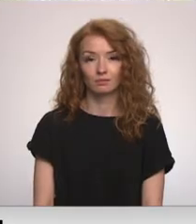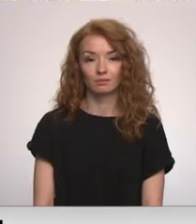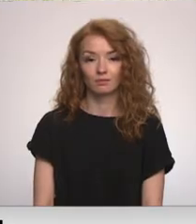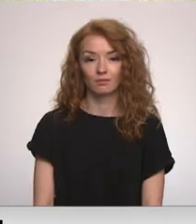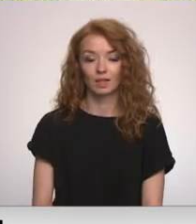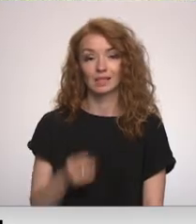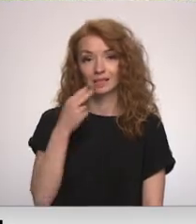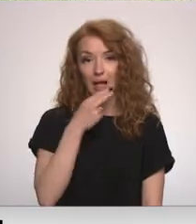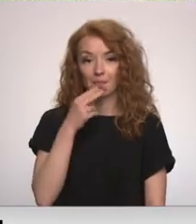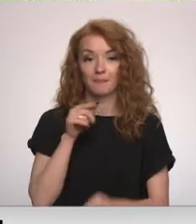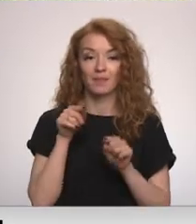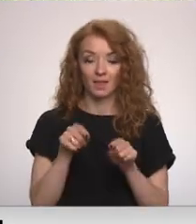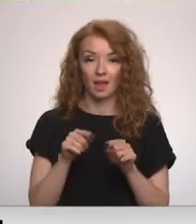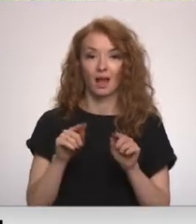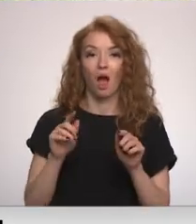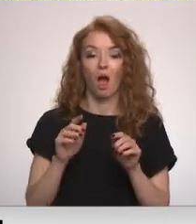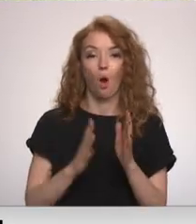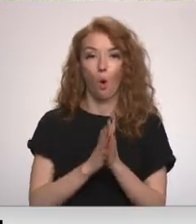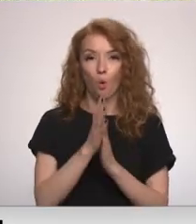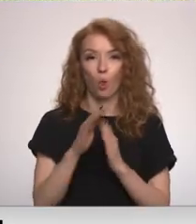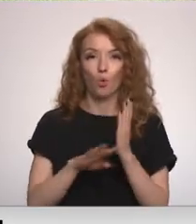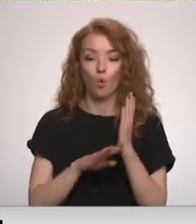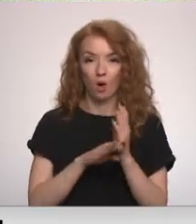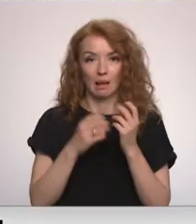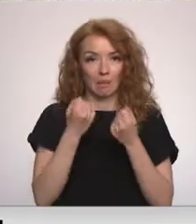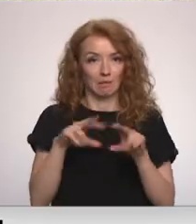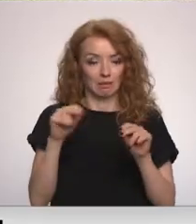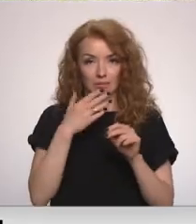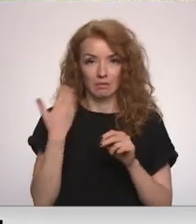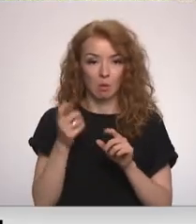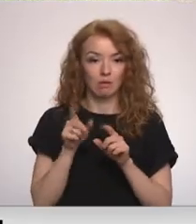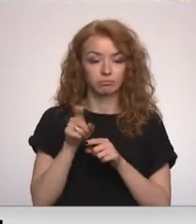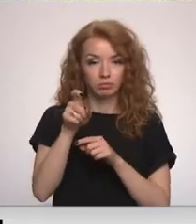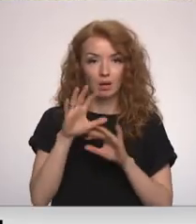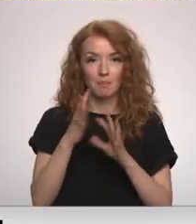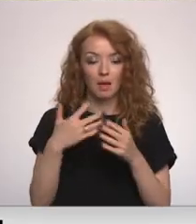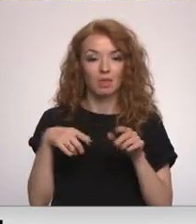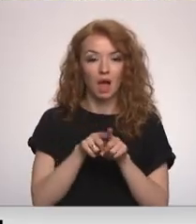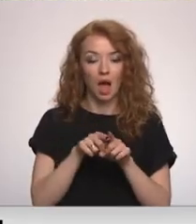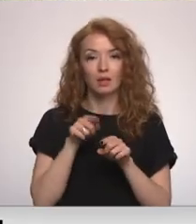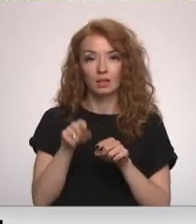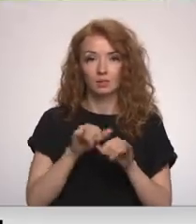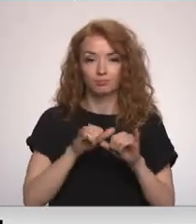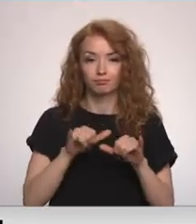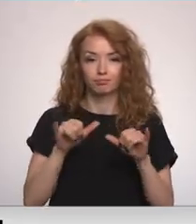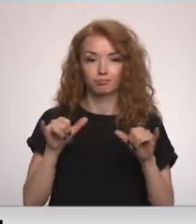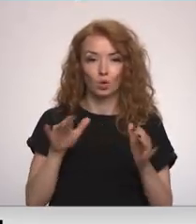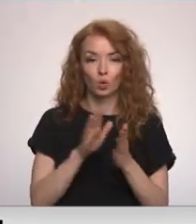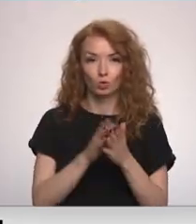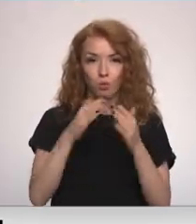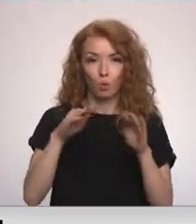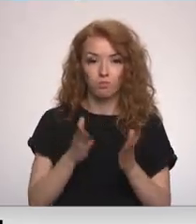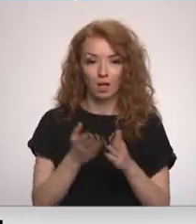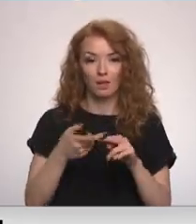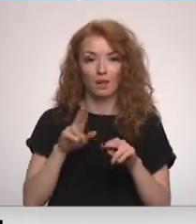Vilciņu mājās augļu koki vismaz pagaidām ir neskarti. Tomēr esot ziņas arī par zeltvēdera mūķiņu savērošanos uz bumbieriem,